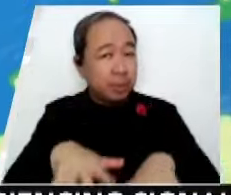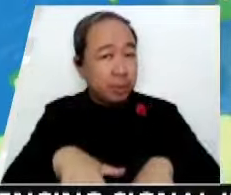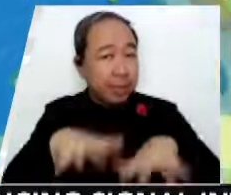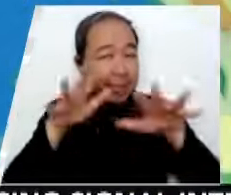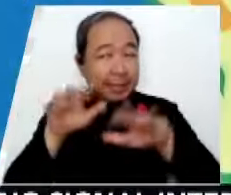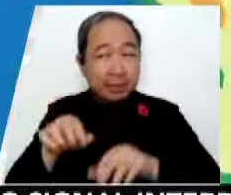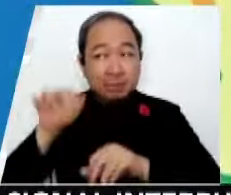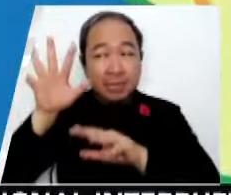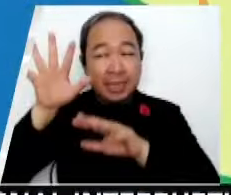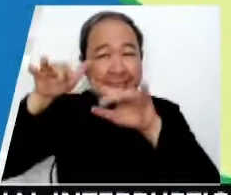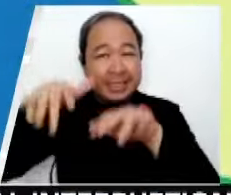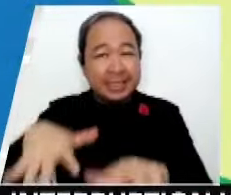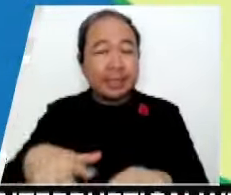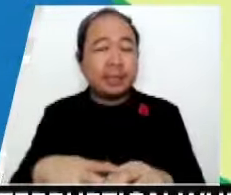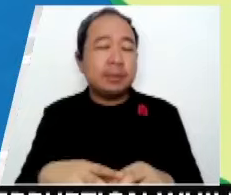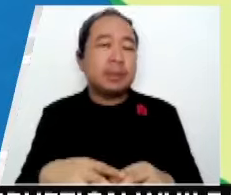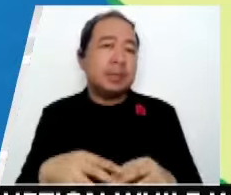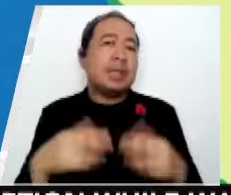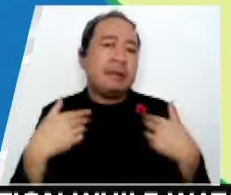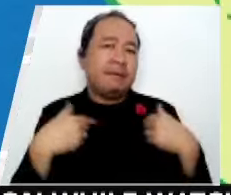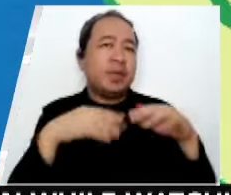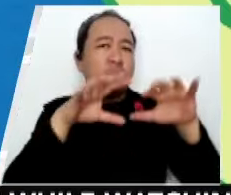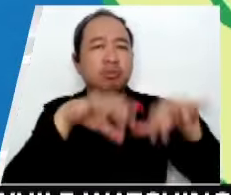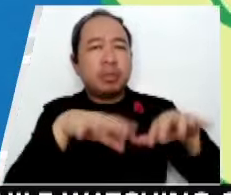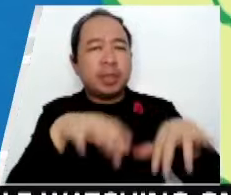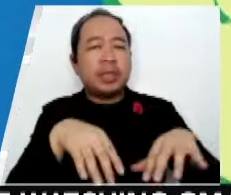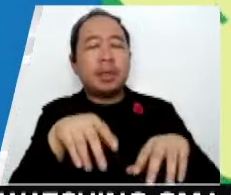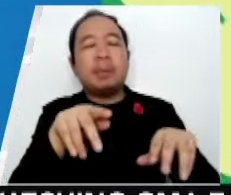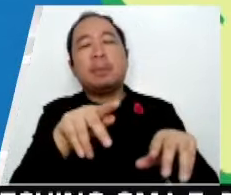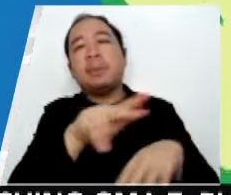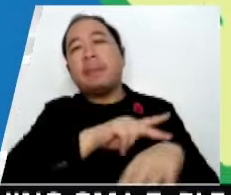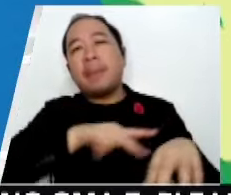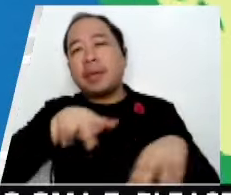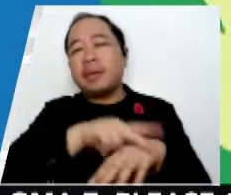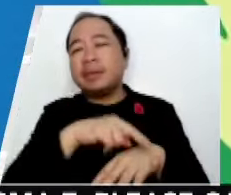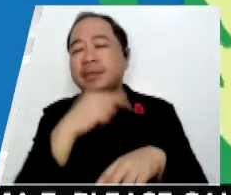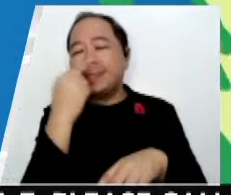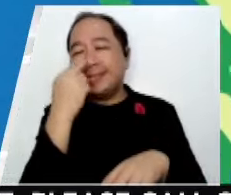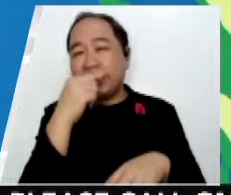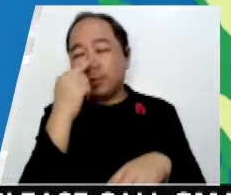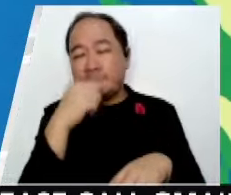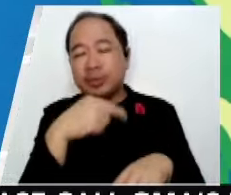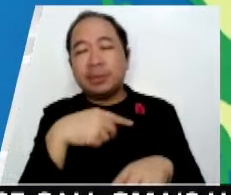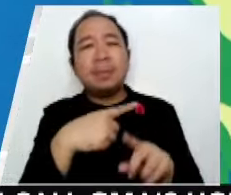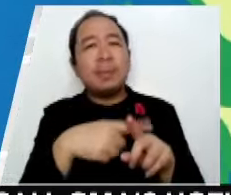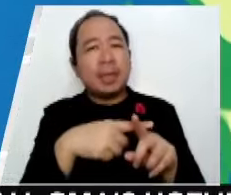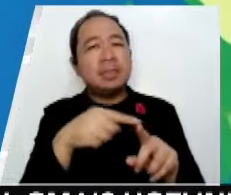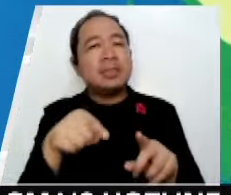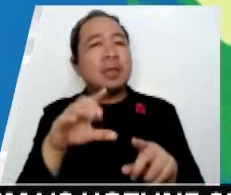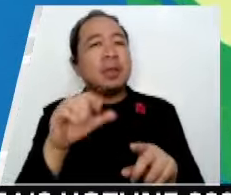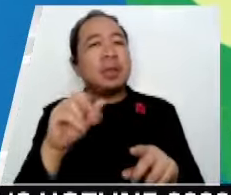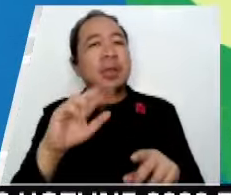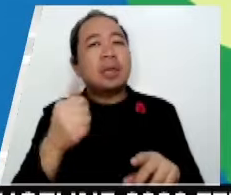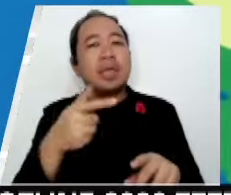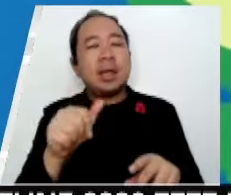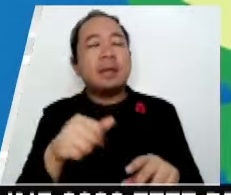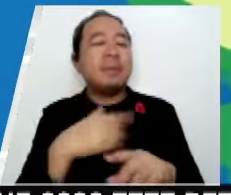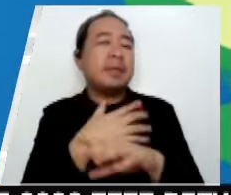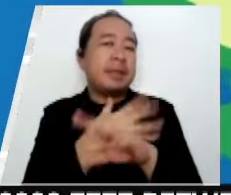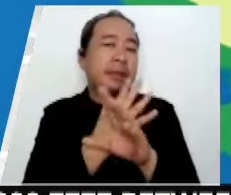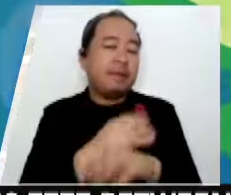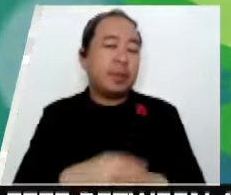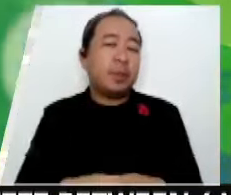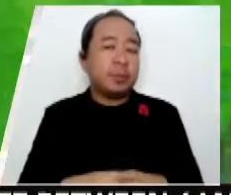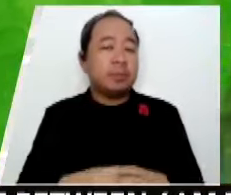May mga pag-ulan din po sa ilang bahagi ng Panay at Negros Island, pati na sa ilang lugar sa Caraga at Davao Region. Posible din